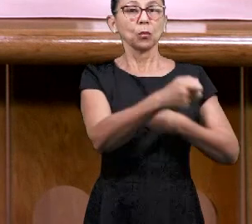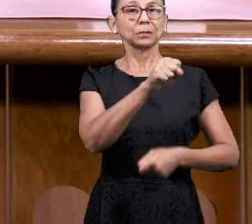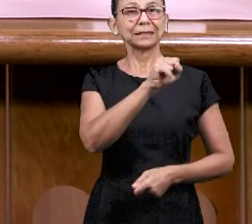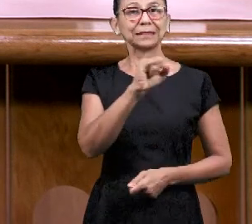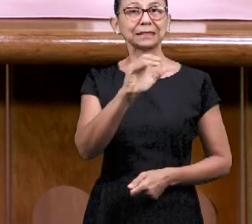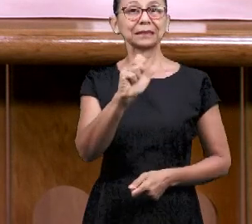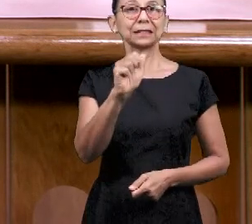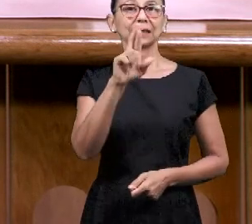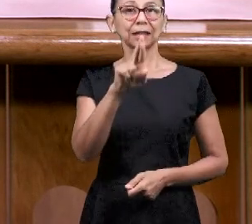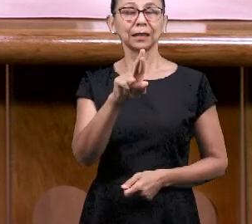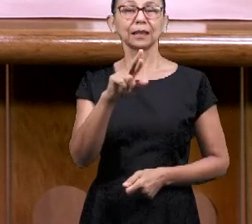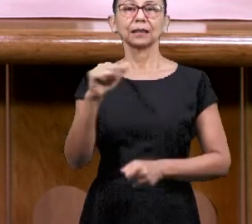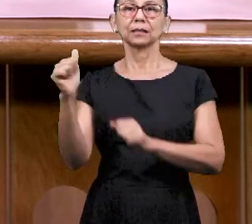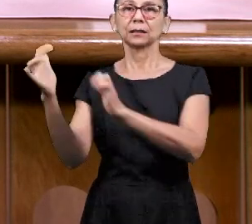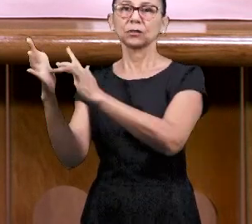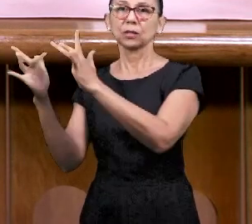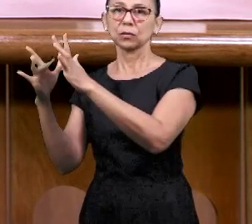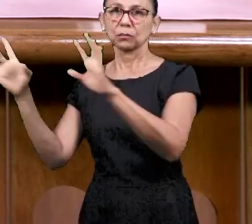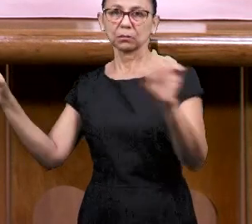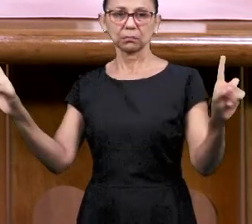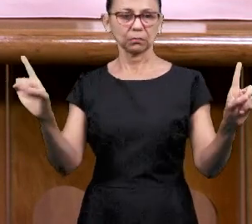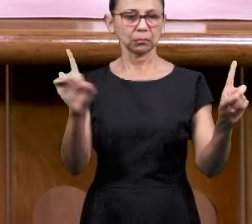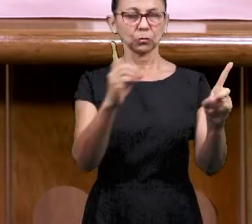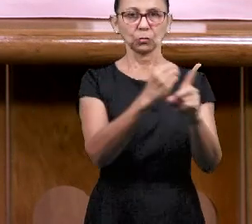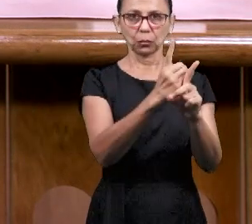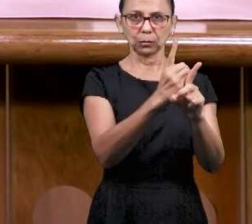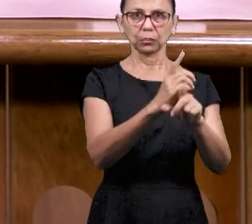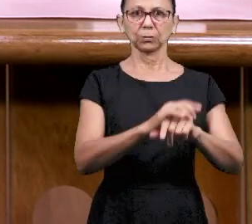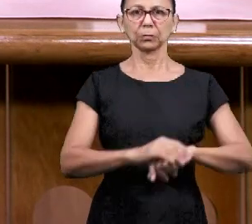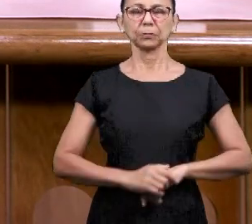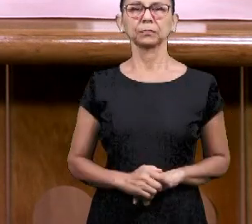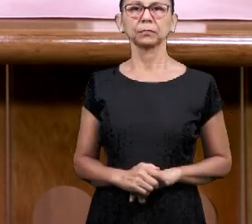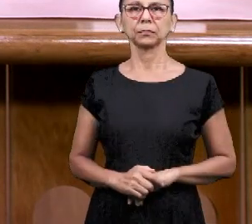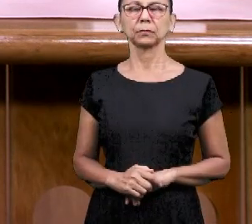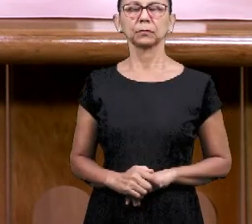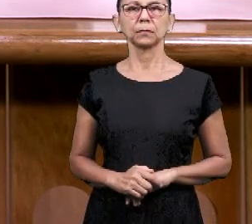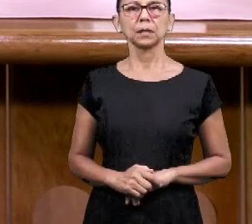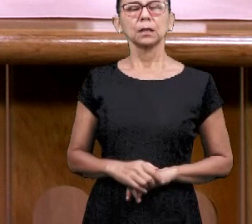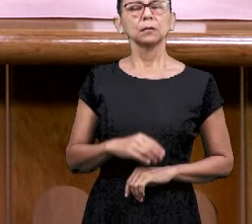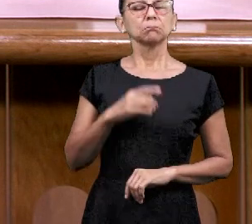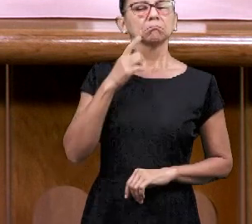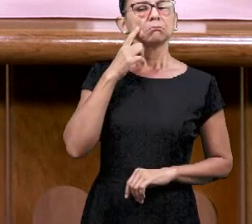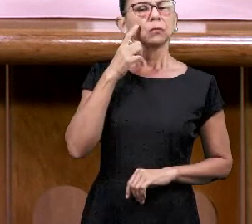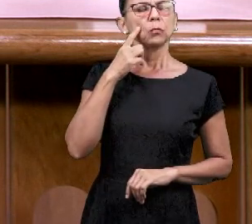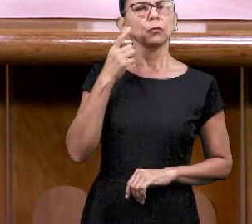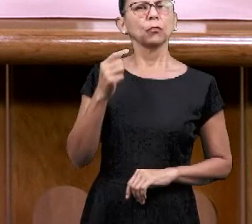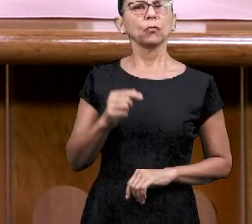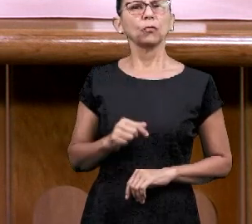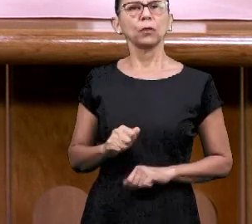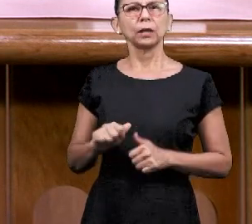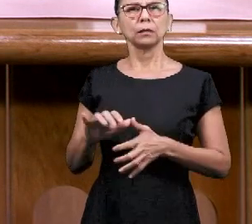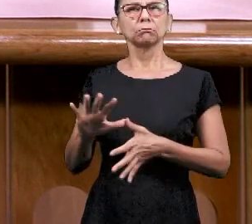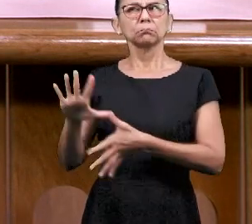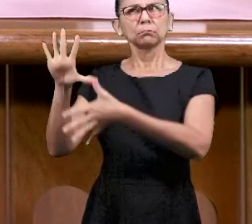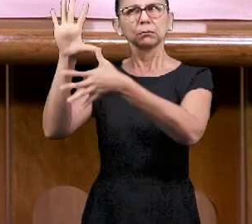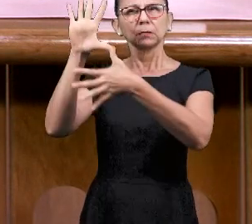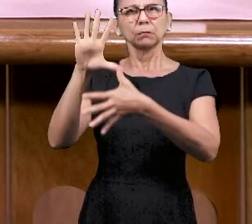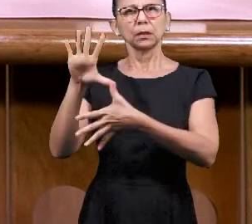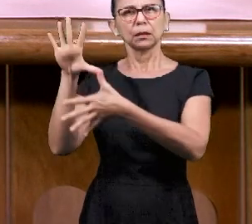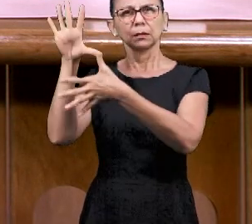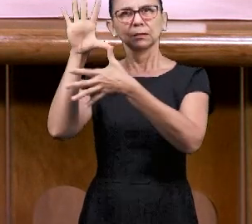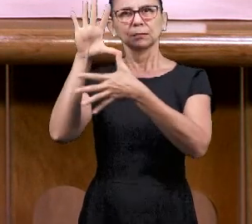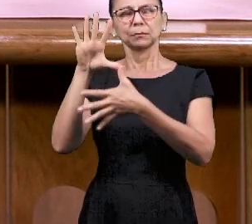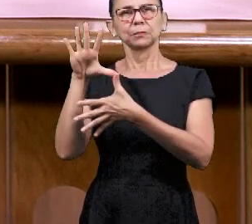va commencer avec la présentation de notre sujet que nous traitons, de la thématique, les rencontres du Seigneur